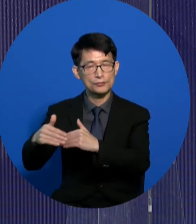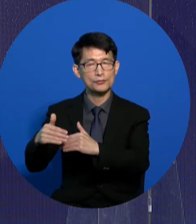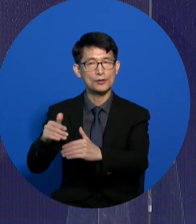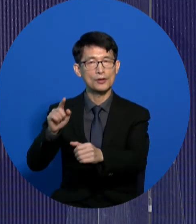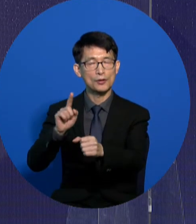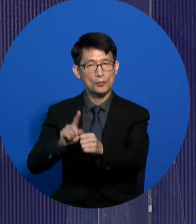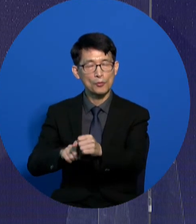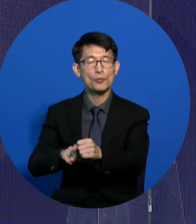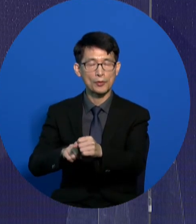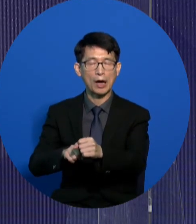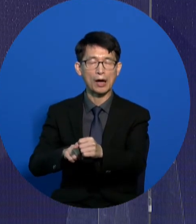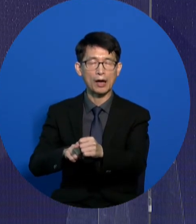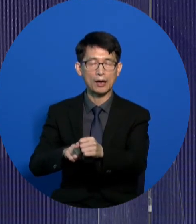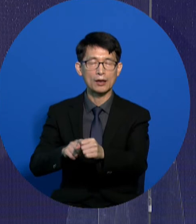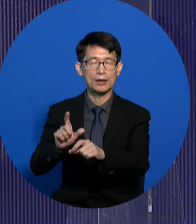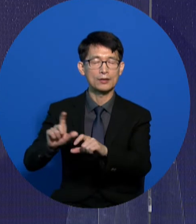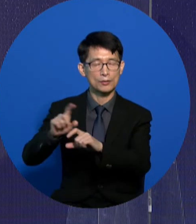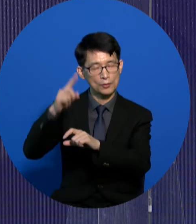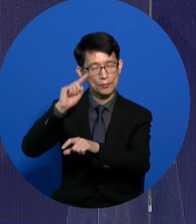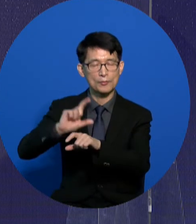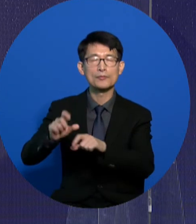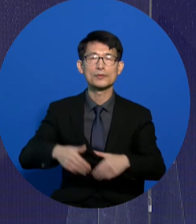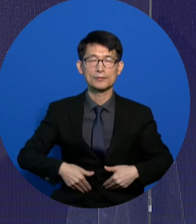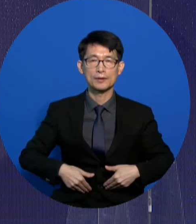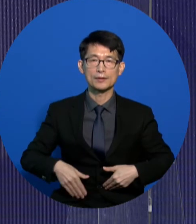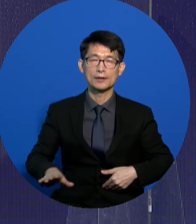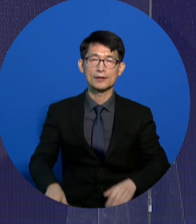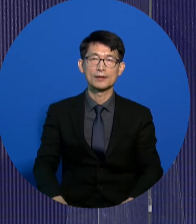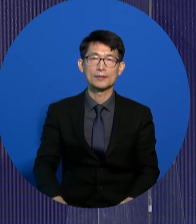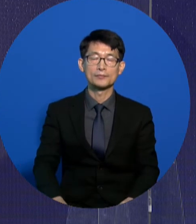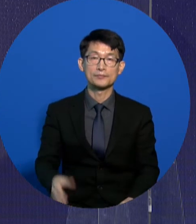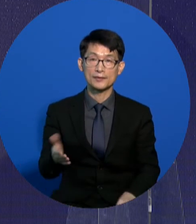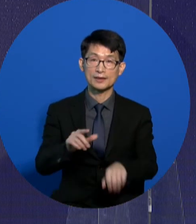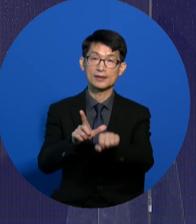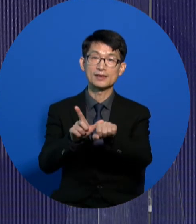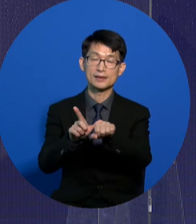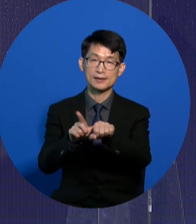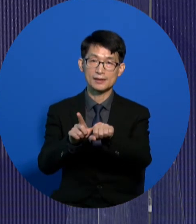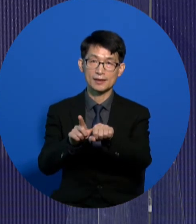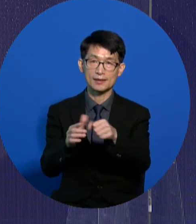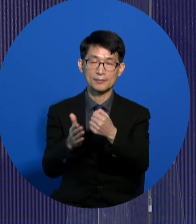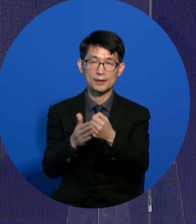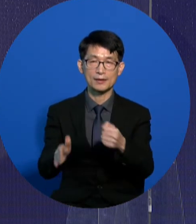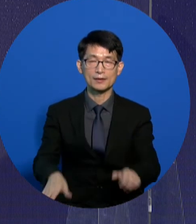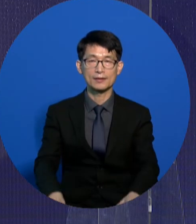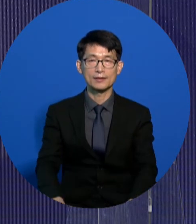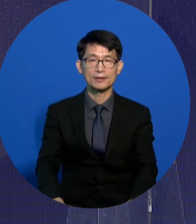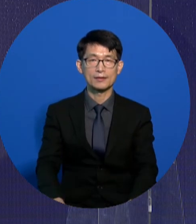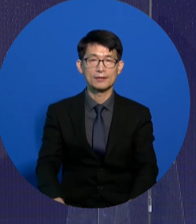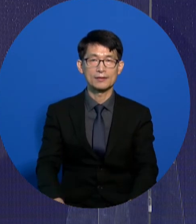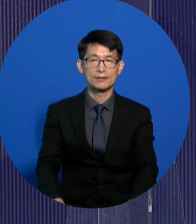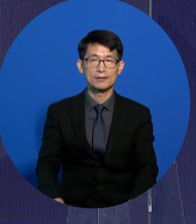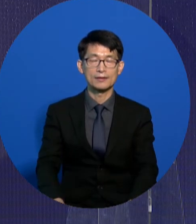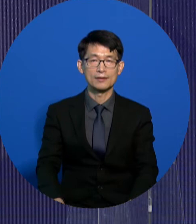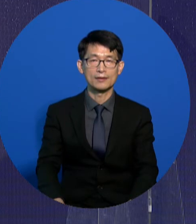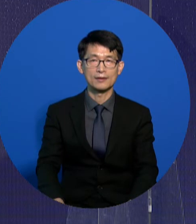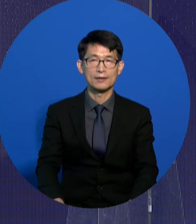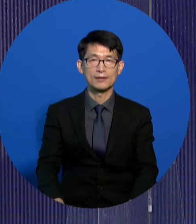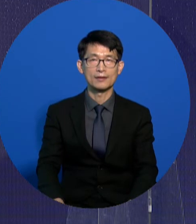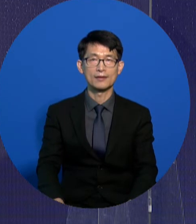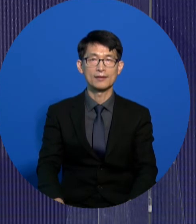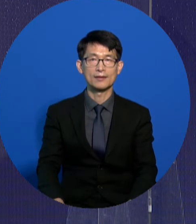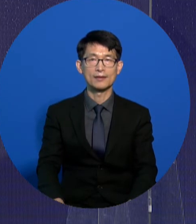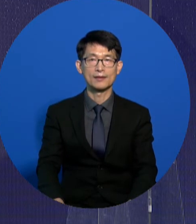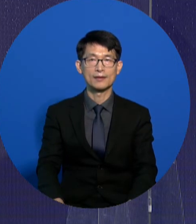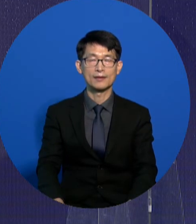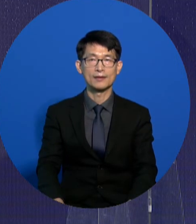시간 관계상 우리가 이제 의사소통을 해야 되지 않습니까? 여기 그 분임 세션을 보면 어떤 의미에서